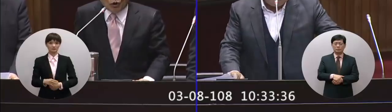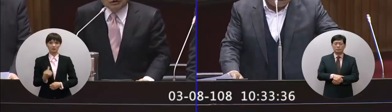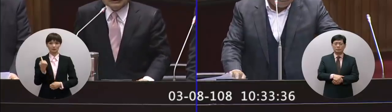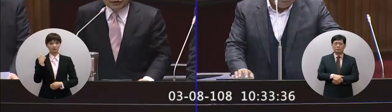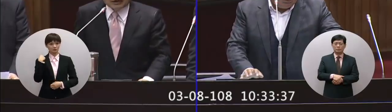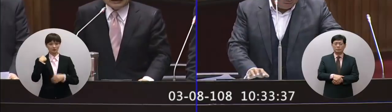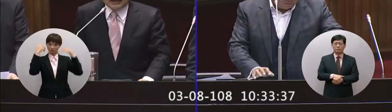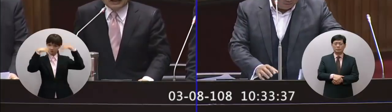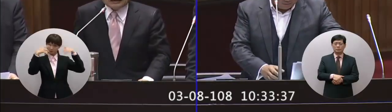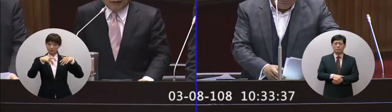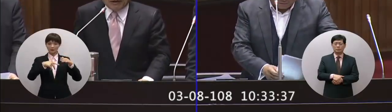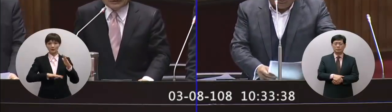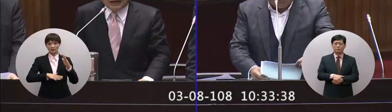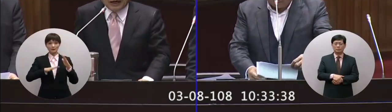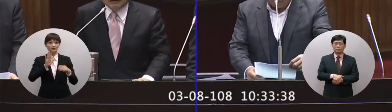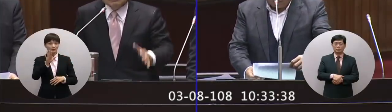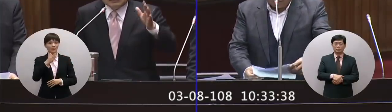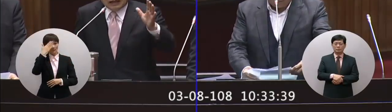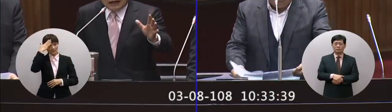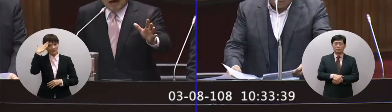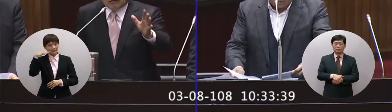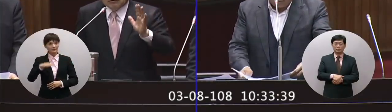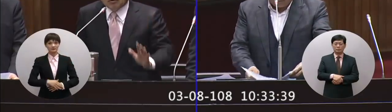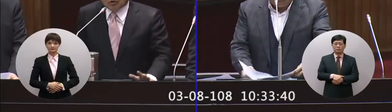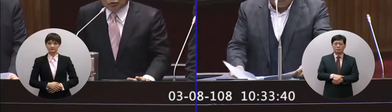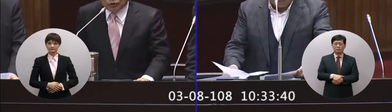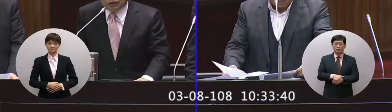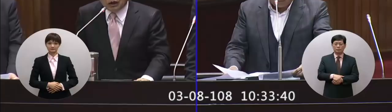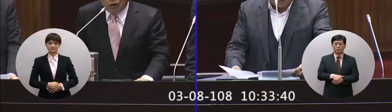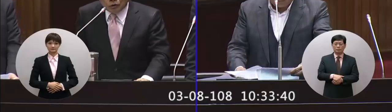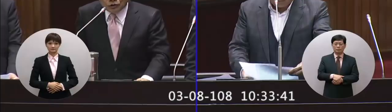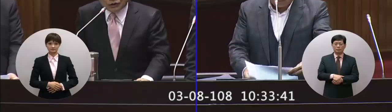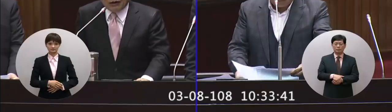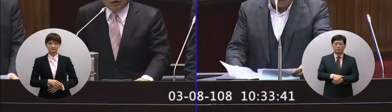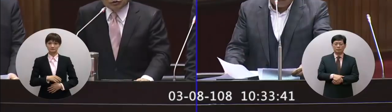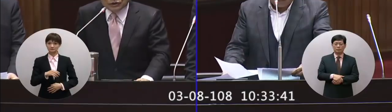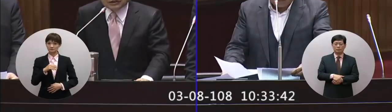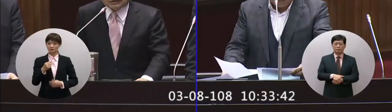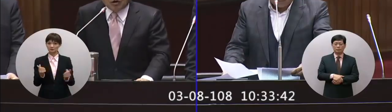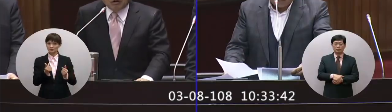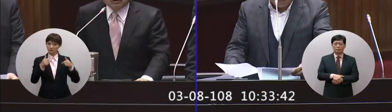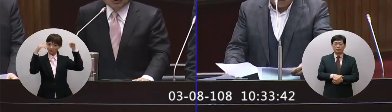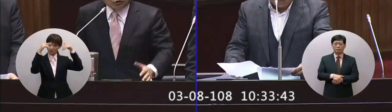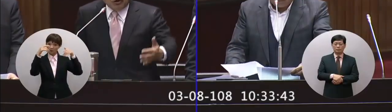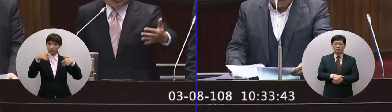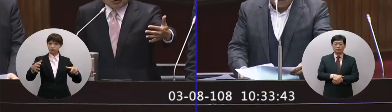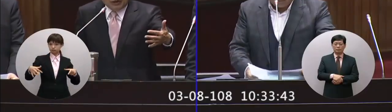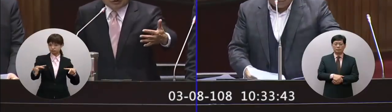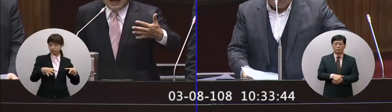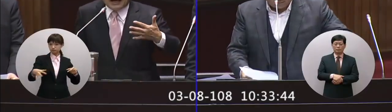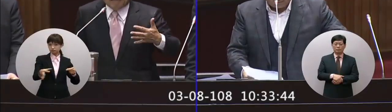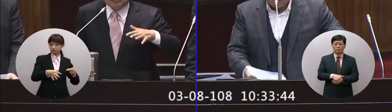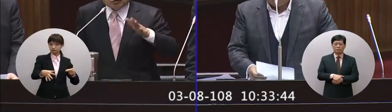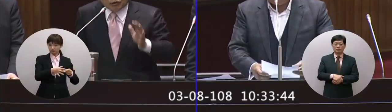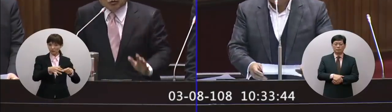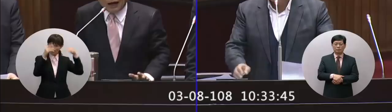已经有落雨，这好加载啦。台湾拢是安尼啦，那来到雨季。尤其台风雨季的时候，有时候水